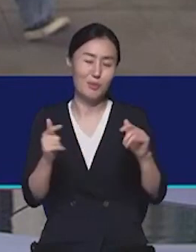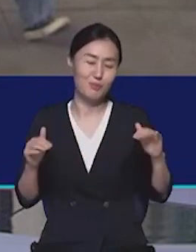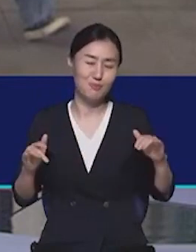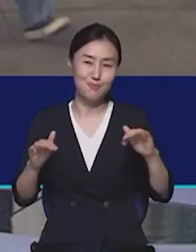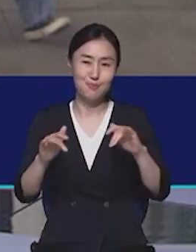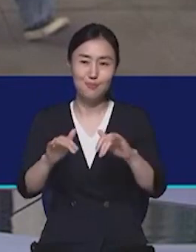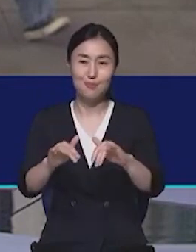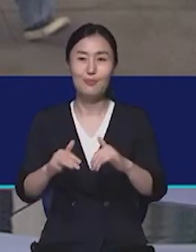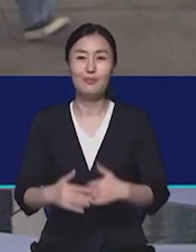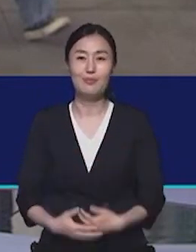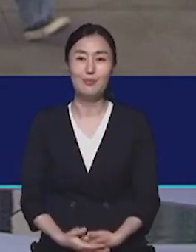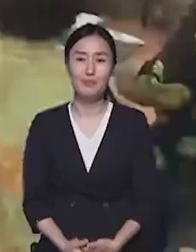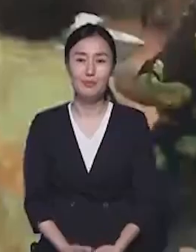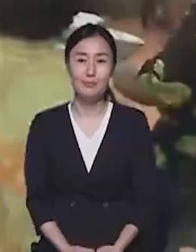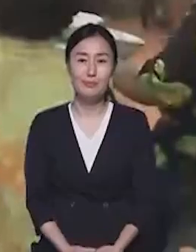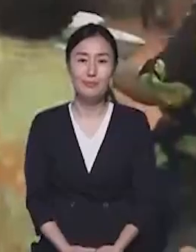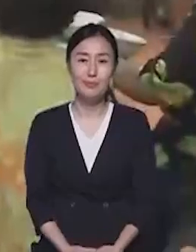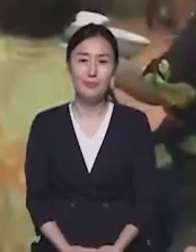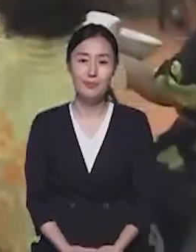기자입니다